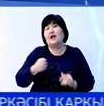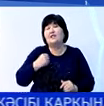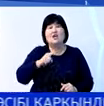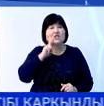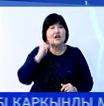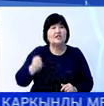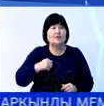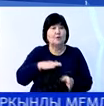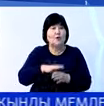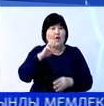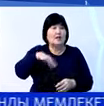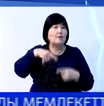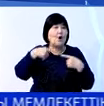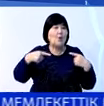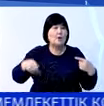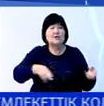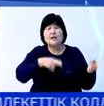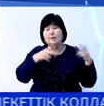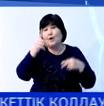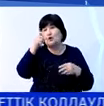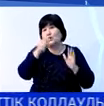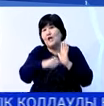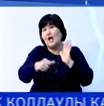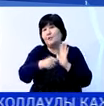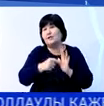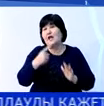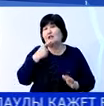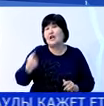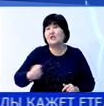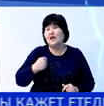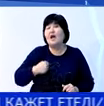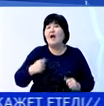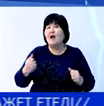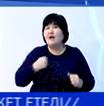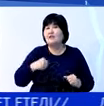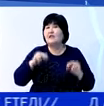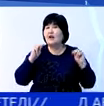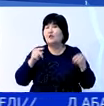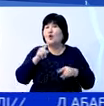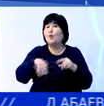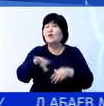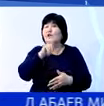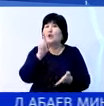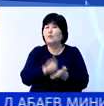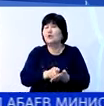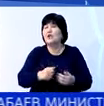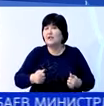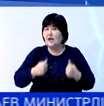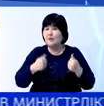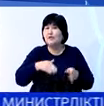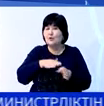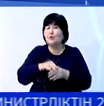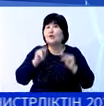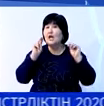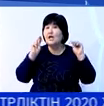толықты. Еліміздің өзге өңірлерінен келген 166 жауынгер әскери ант қабылдап, отан алдындағы борышын табандылықпен өткеруге серт